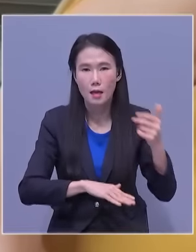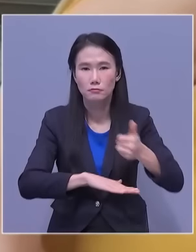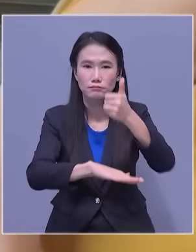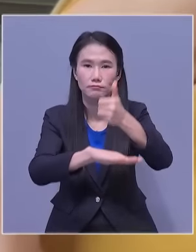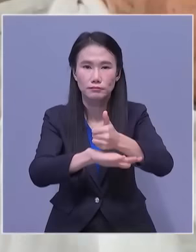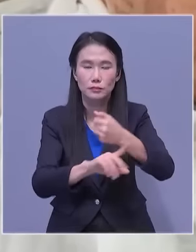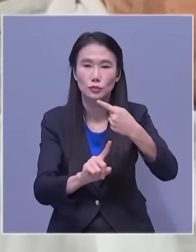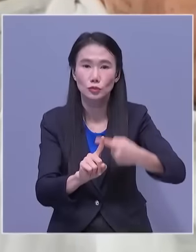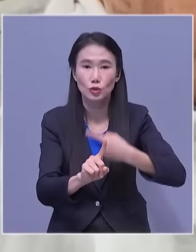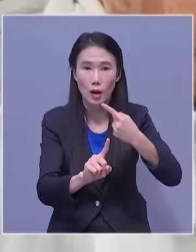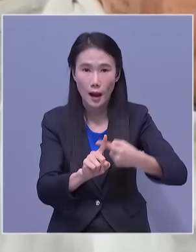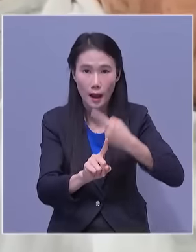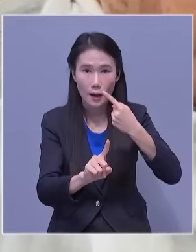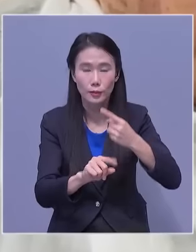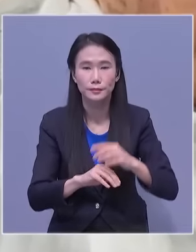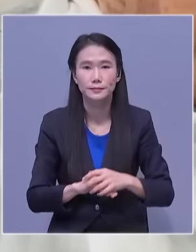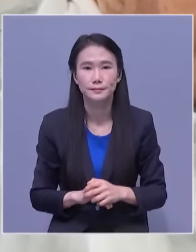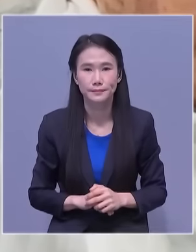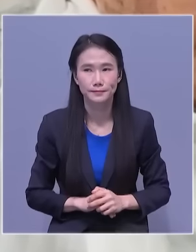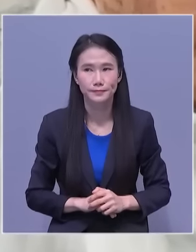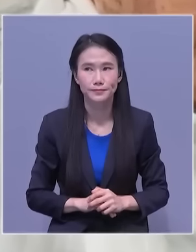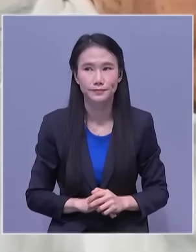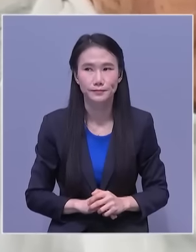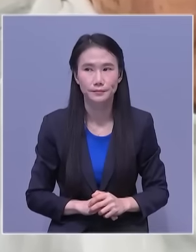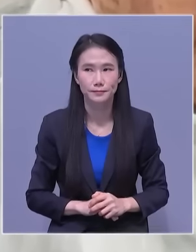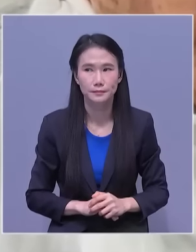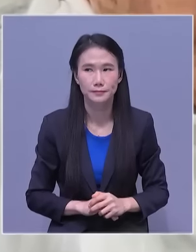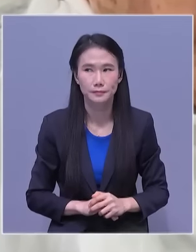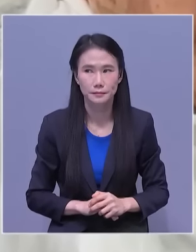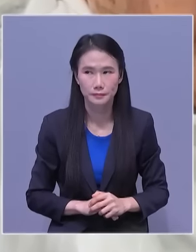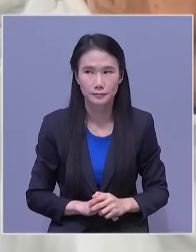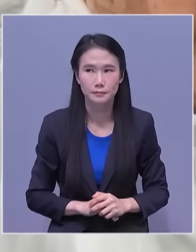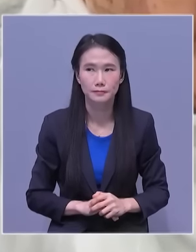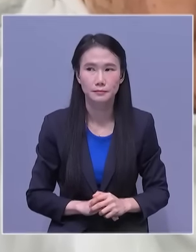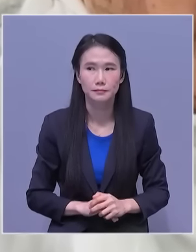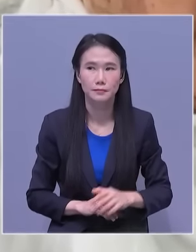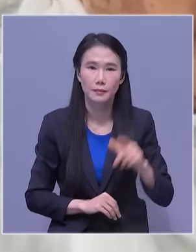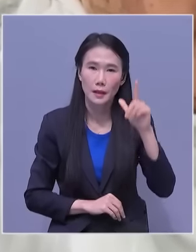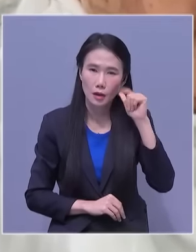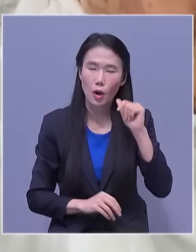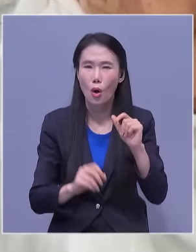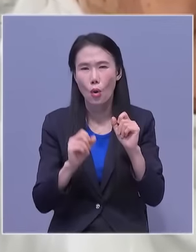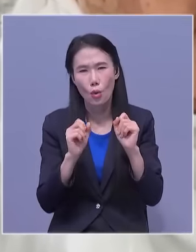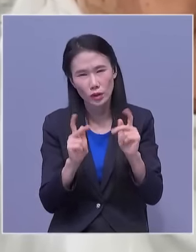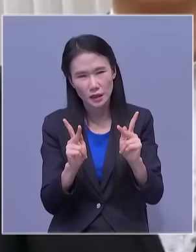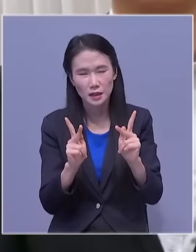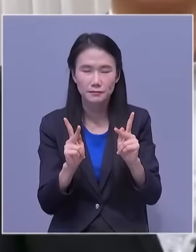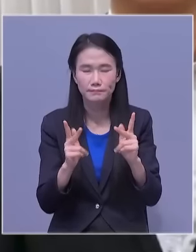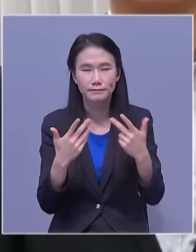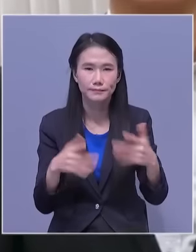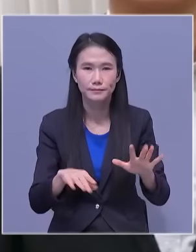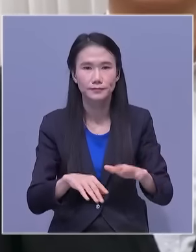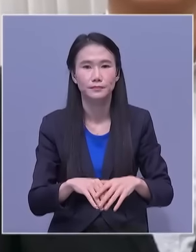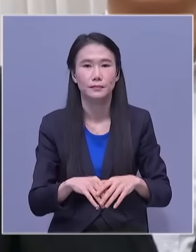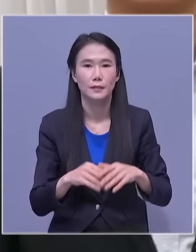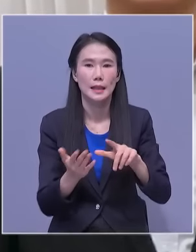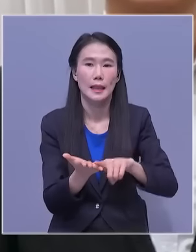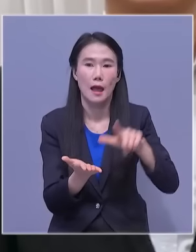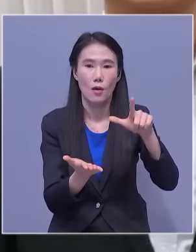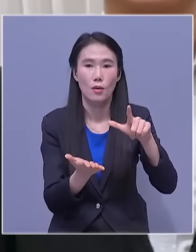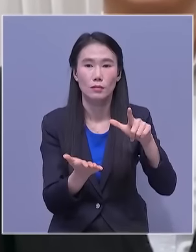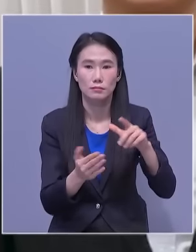ขึ้นมารักษาการแทนอ๋อซึ่งอ่ะคุณปราณีก็รักษาการแทนจนกระทั่งตัดสินใจลา